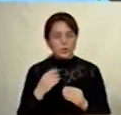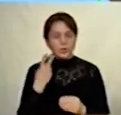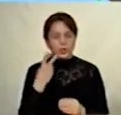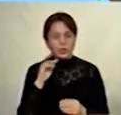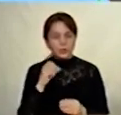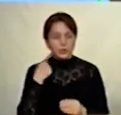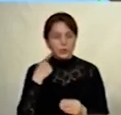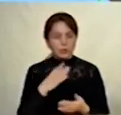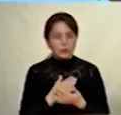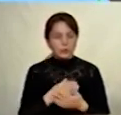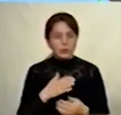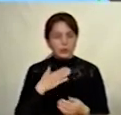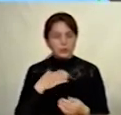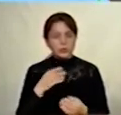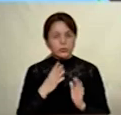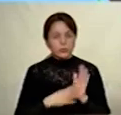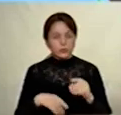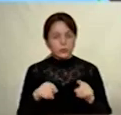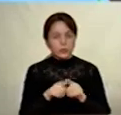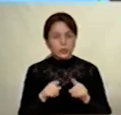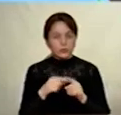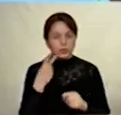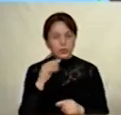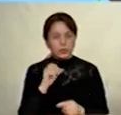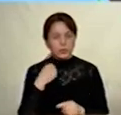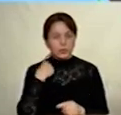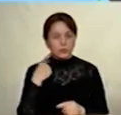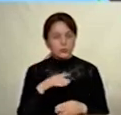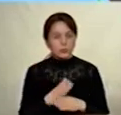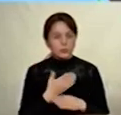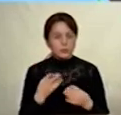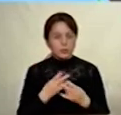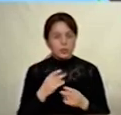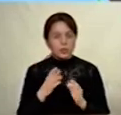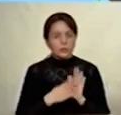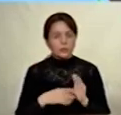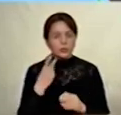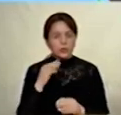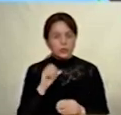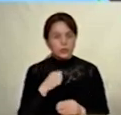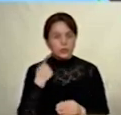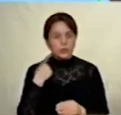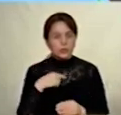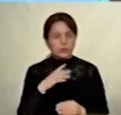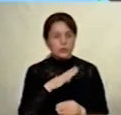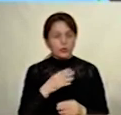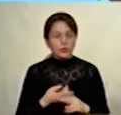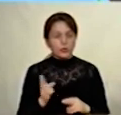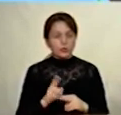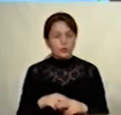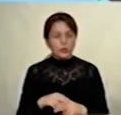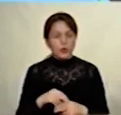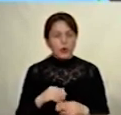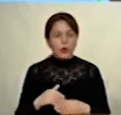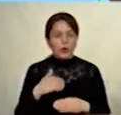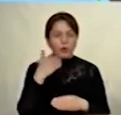Biz 90 dan ham 2 ta raqamni ajratamiz. 90 o'zi 2 ta raqamdan iborat bo'lganligi uchun oldiga 0 ni